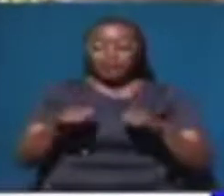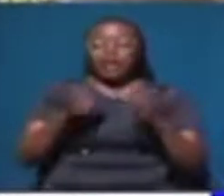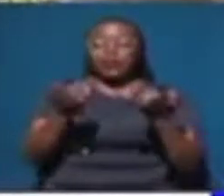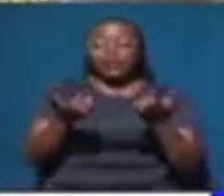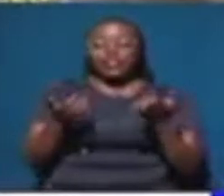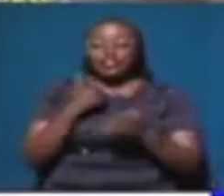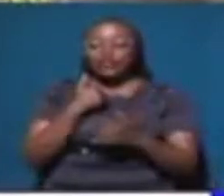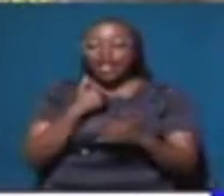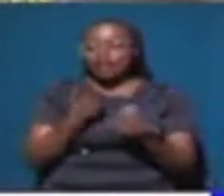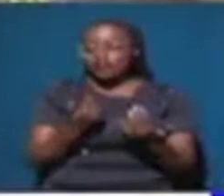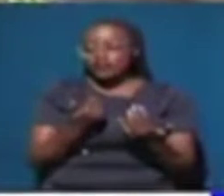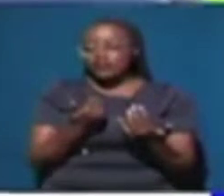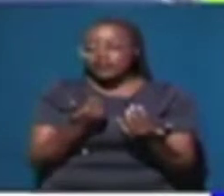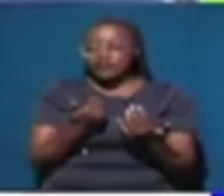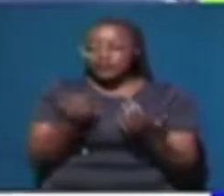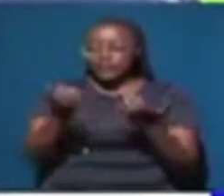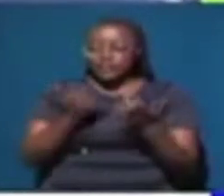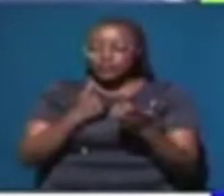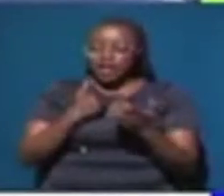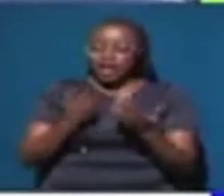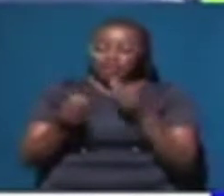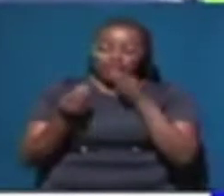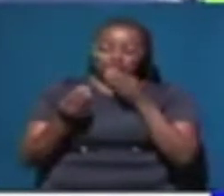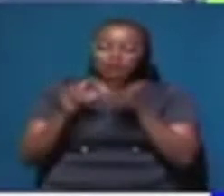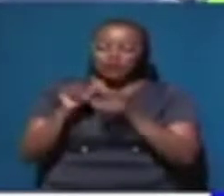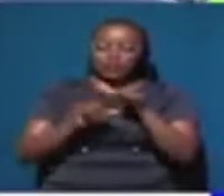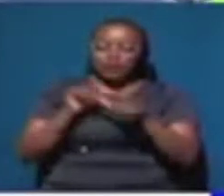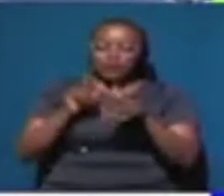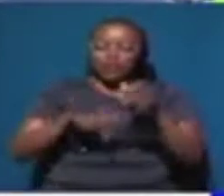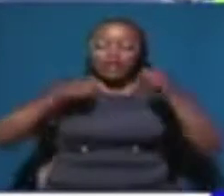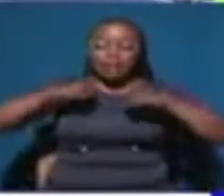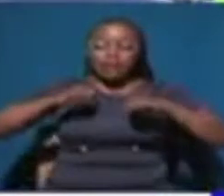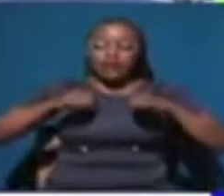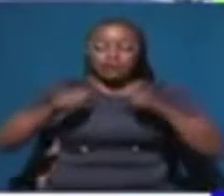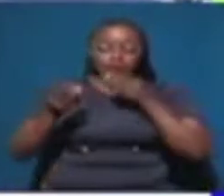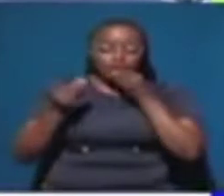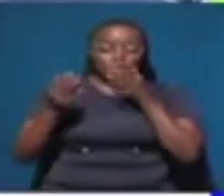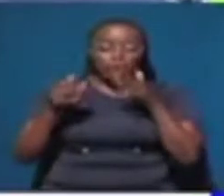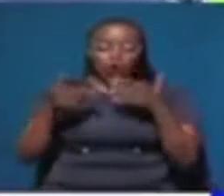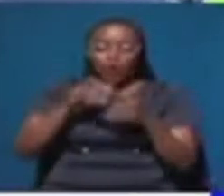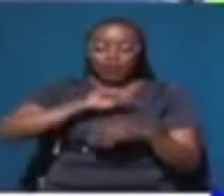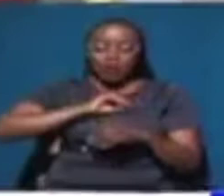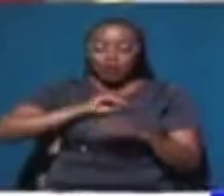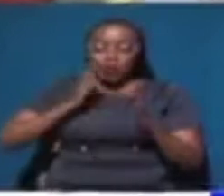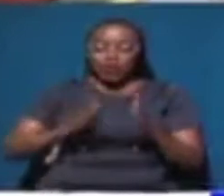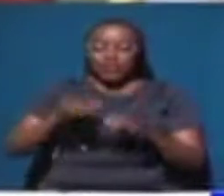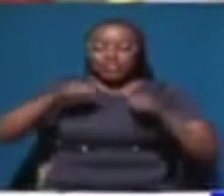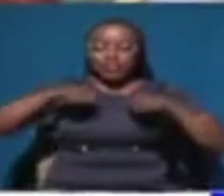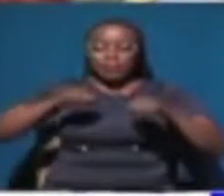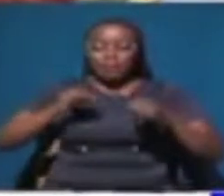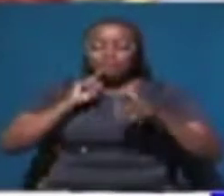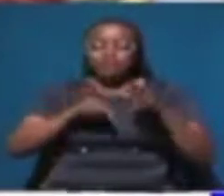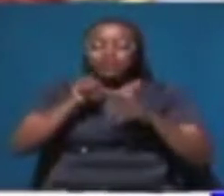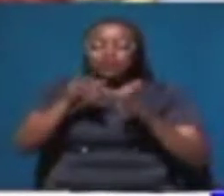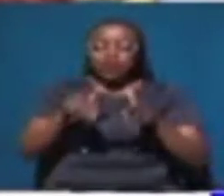hagĩrĩire hakorwo hena ũhoro wĩgiĩ boda boda ĩyo kana ĩgiĩ mwene boda boda ĩyo augĩte ĩno